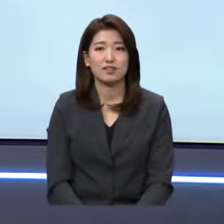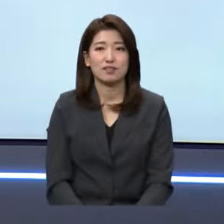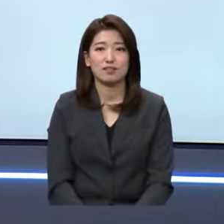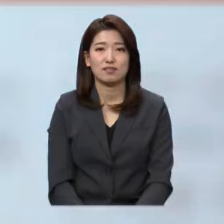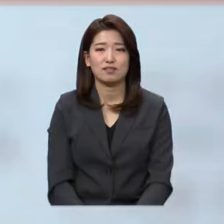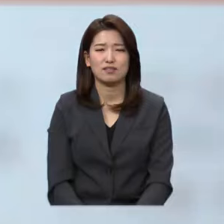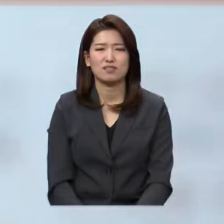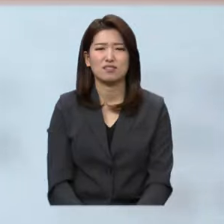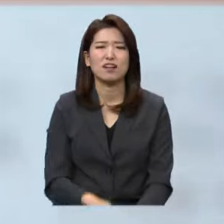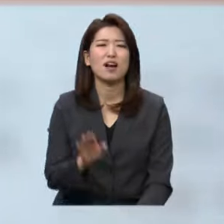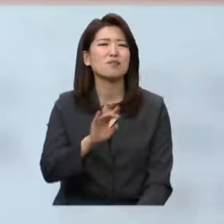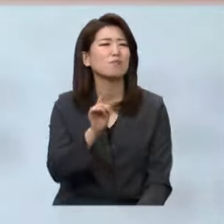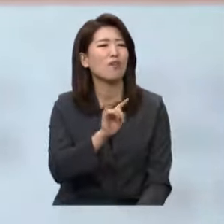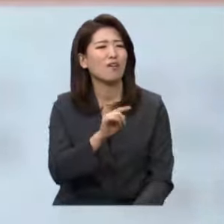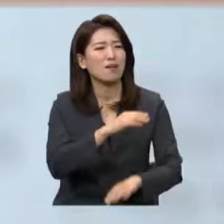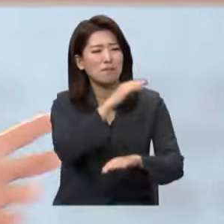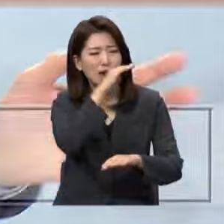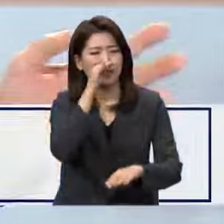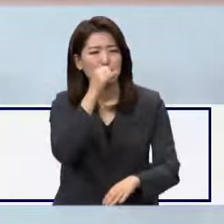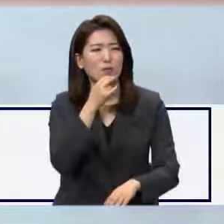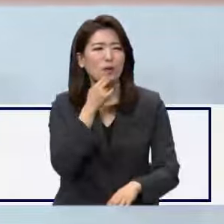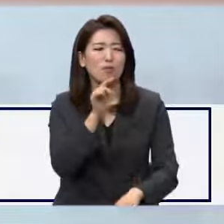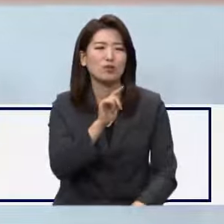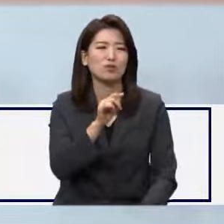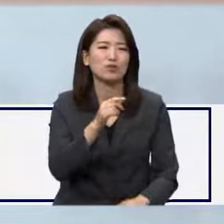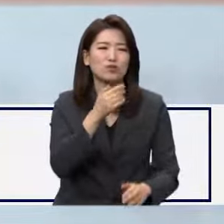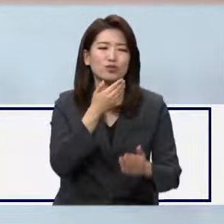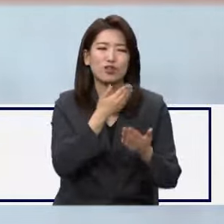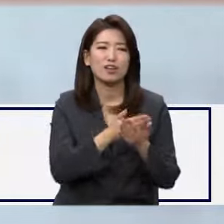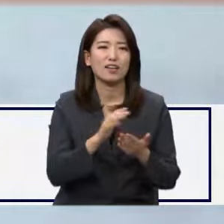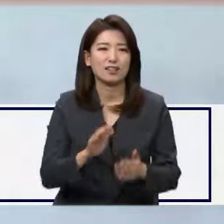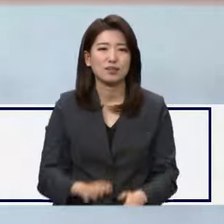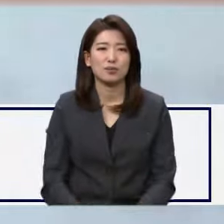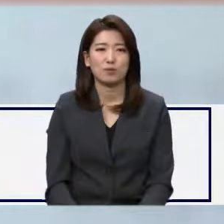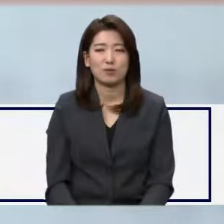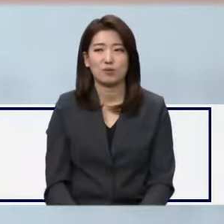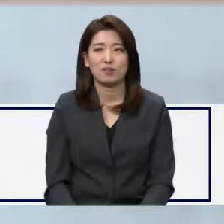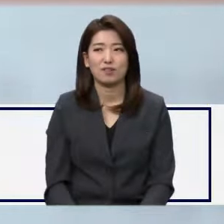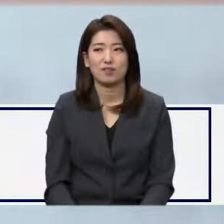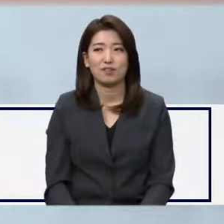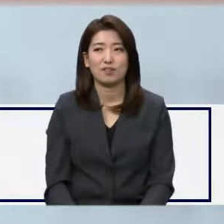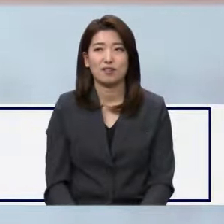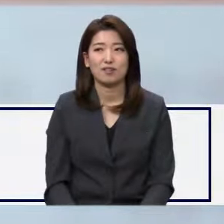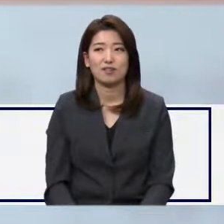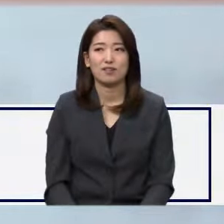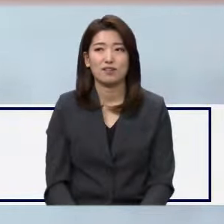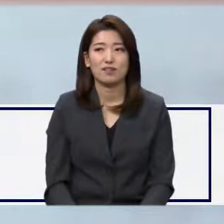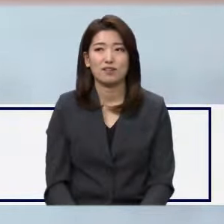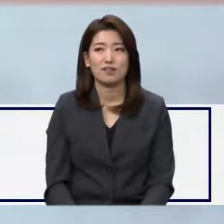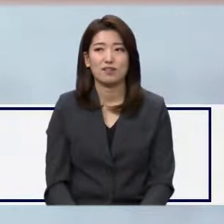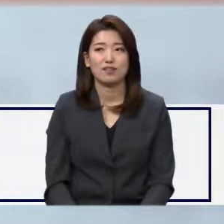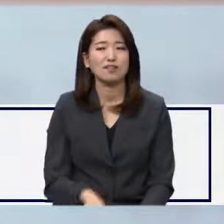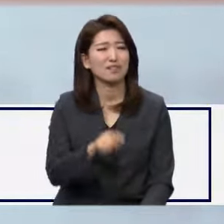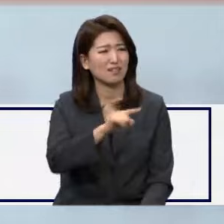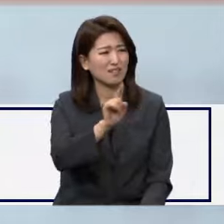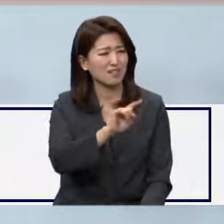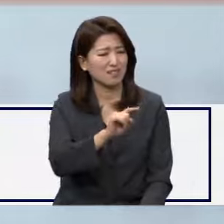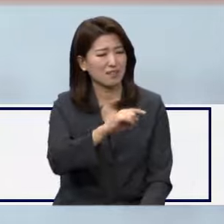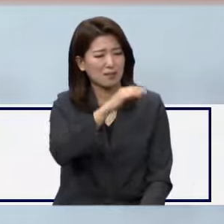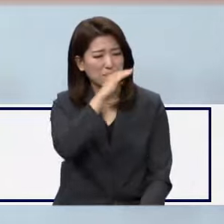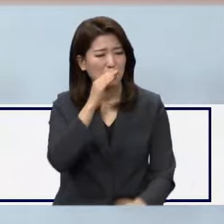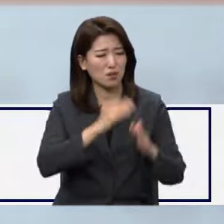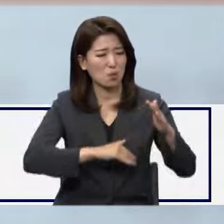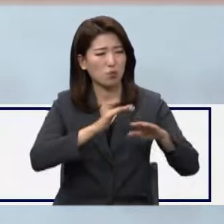건강가 중요한게 아니고 전 앞서 아까 저저 성의원 말씀 요번에 동의할 수가 없는게네 저게 건강한게 아니에요 지금 저 뭐 장